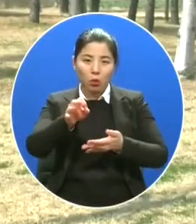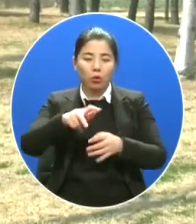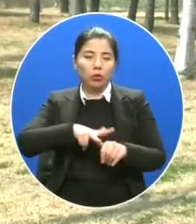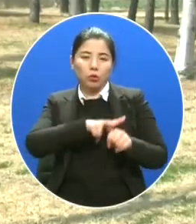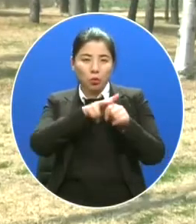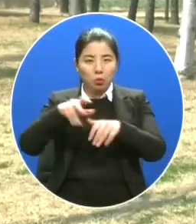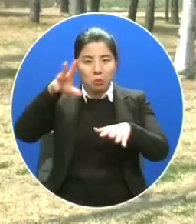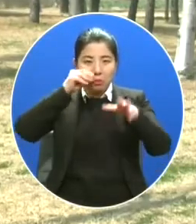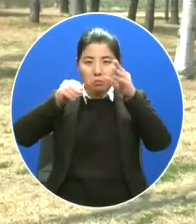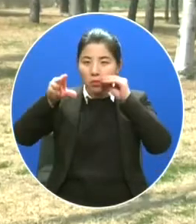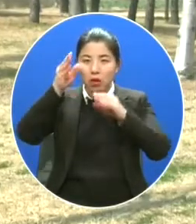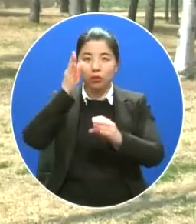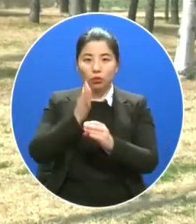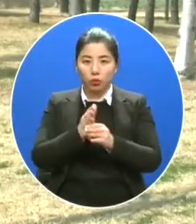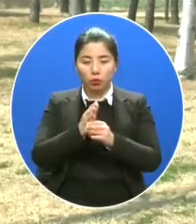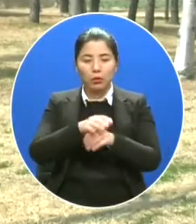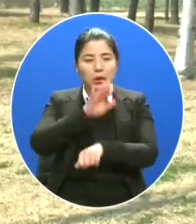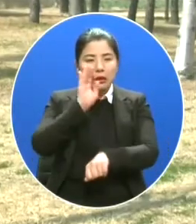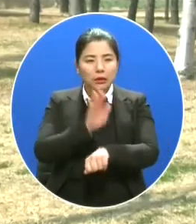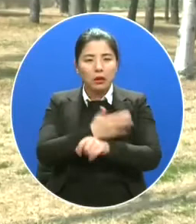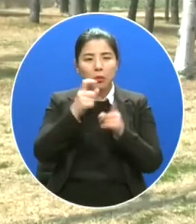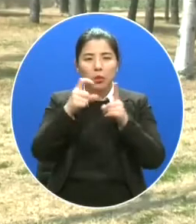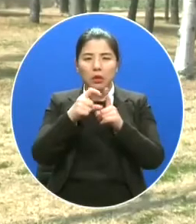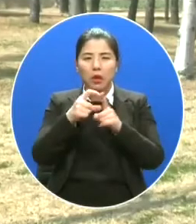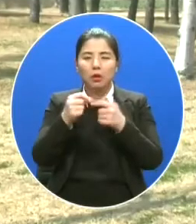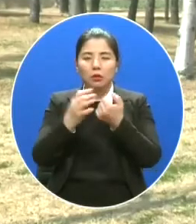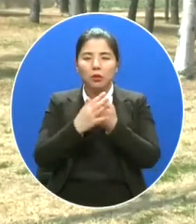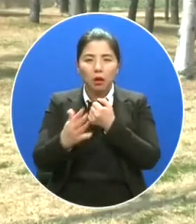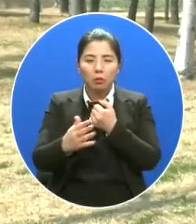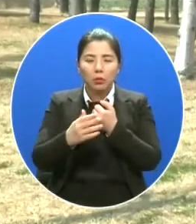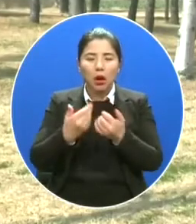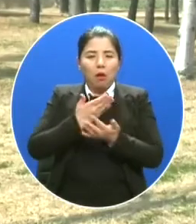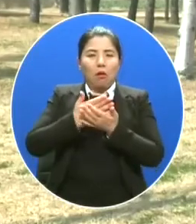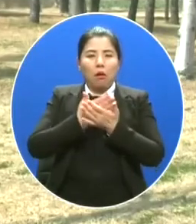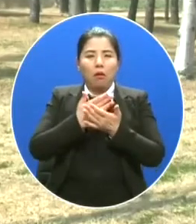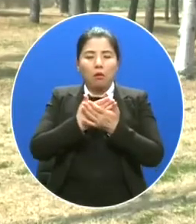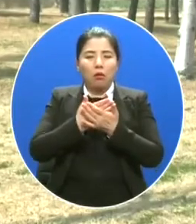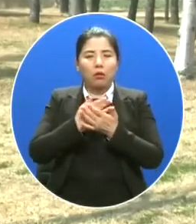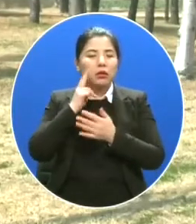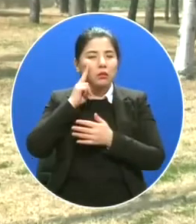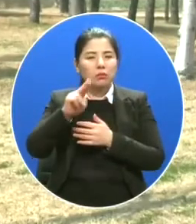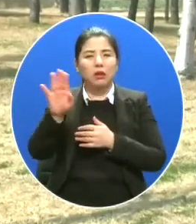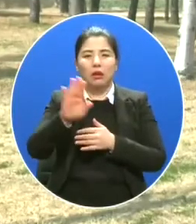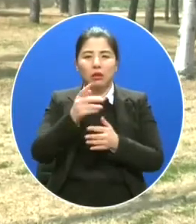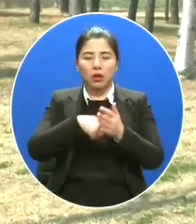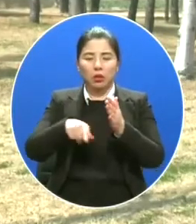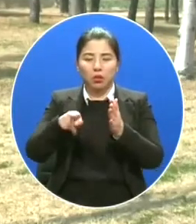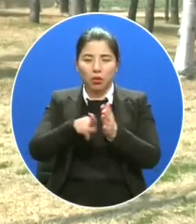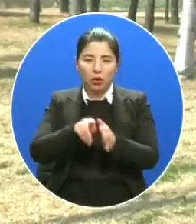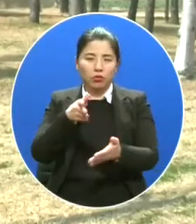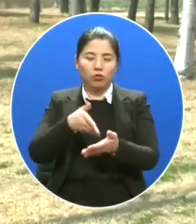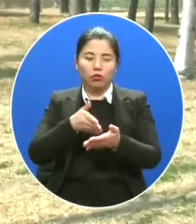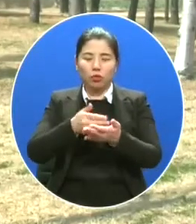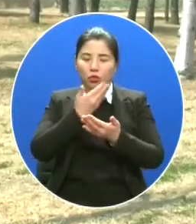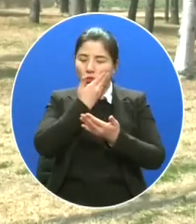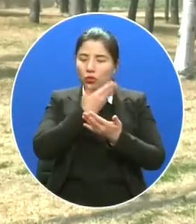통해 정보를 얻고 있는 지금 잘못된 표현으로 인해 과도한 불안감이 조성되지 않도록 보도에 신중을 기해야 할